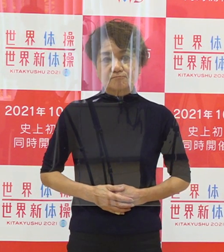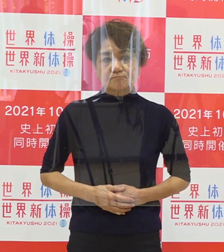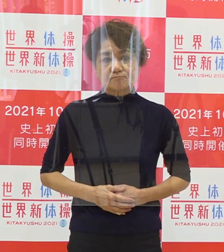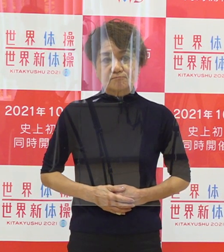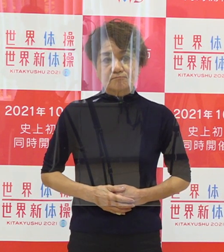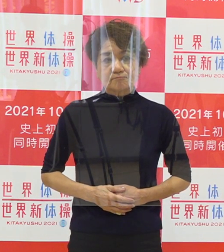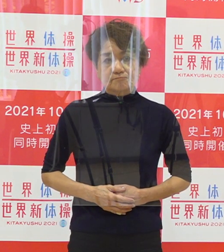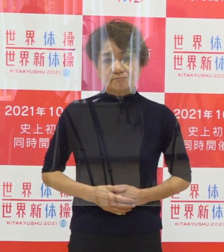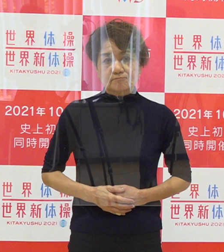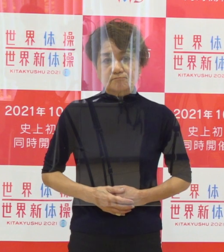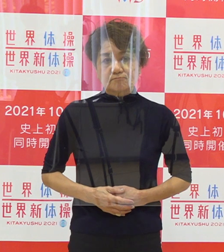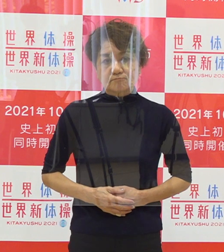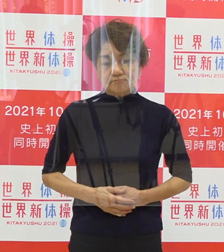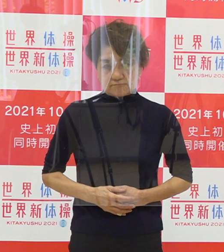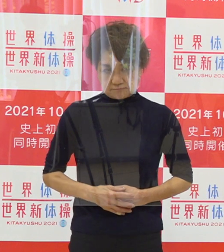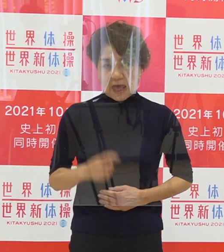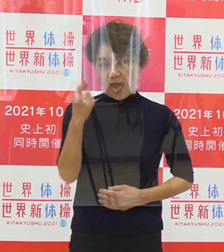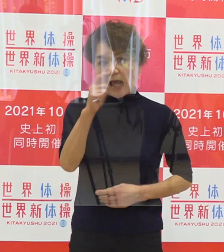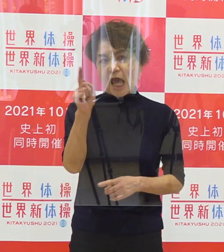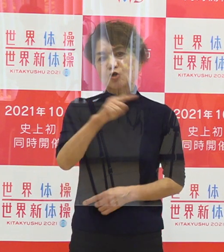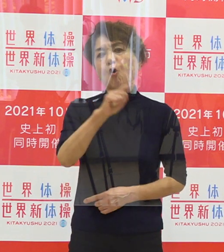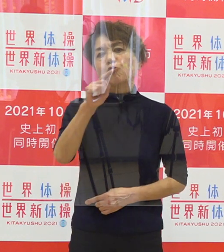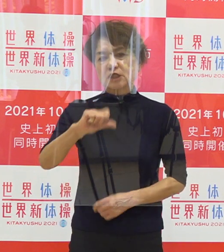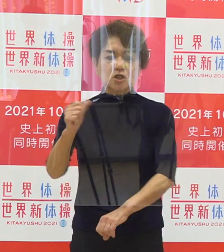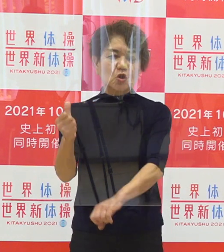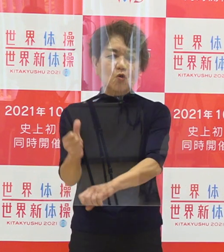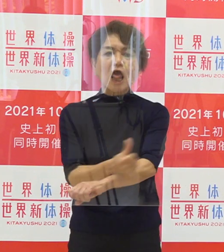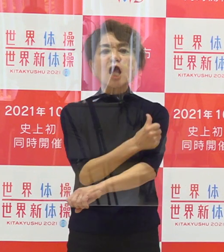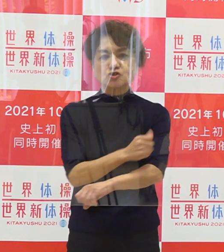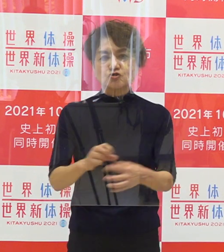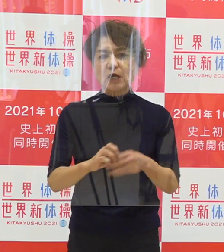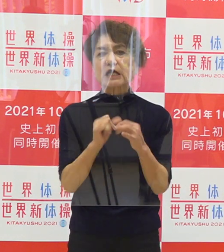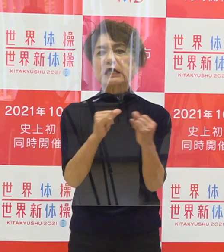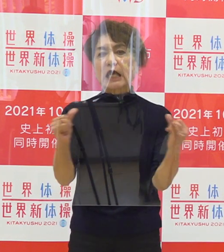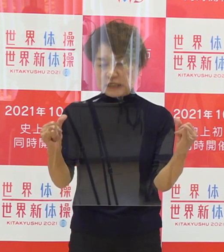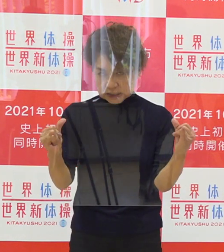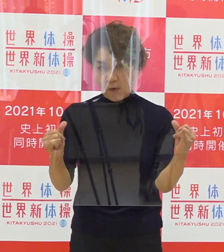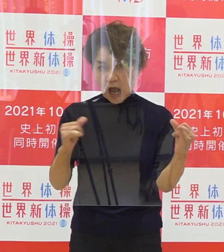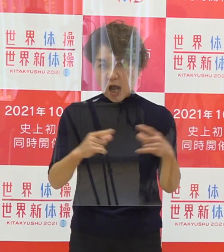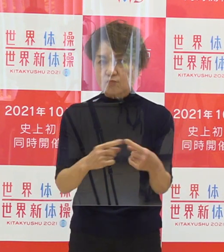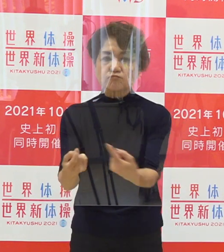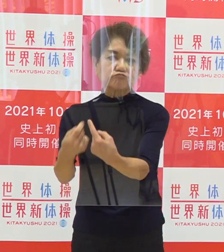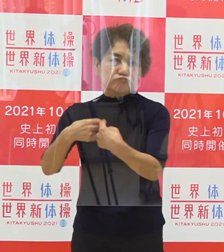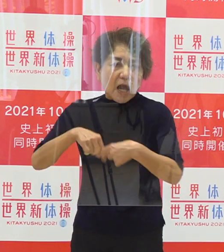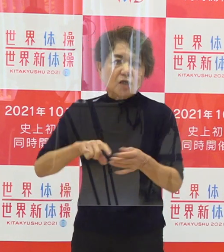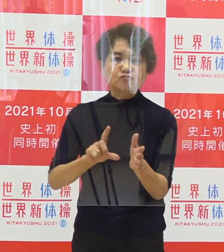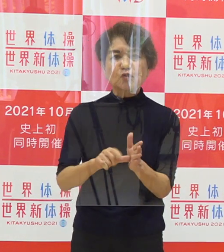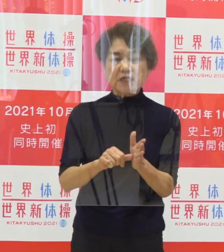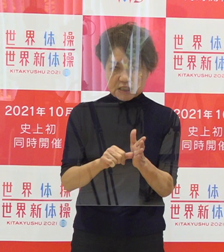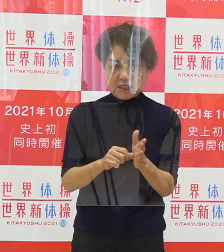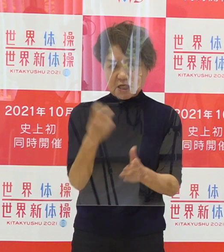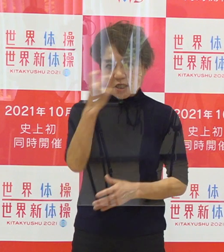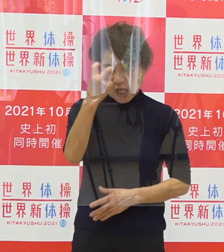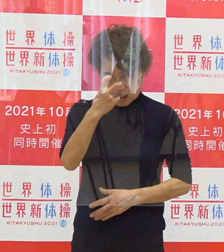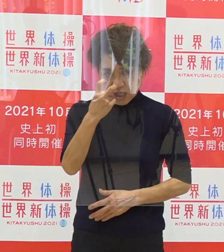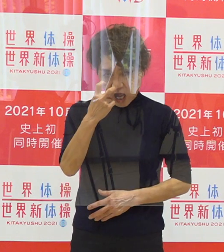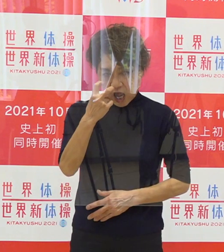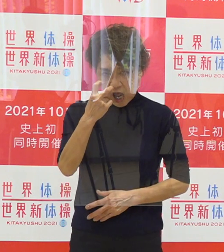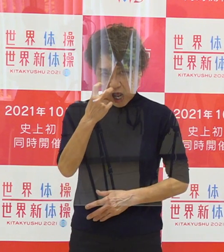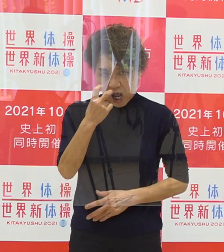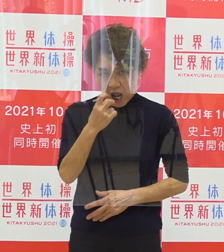外国人の選手、大会関係者は入国するときに厳格な検査を受けて、パス